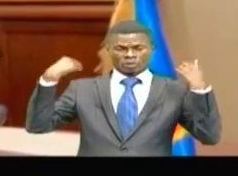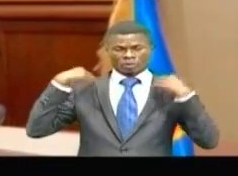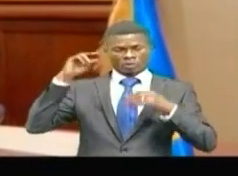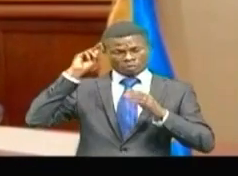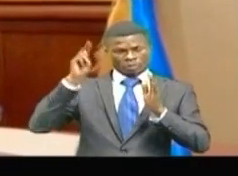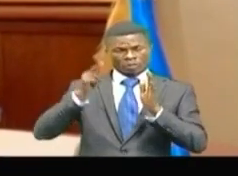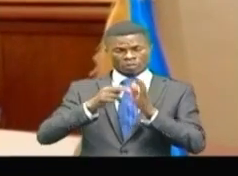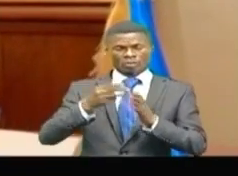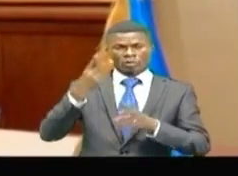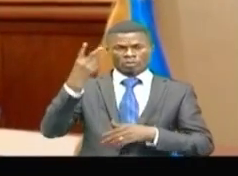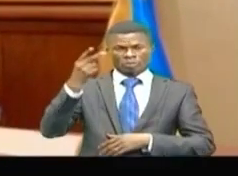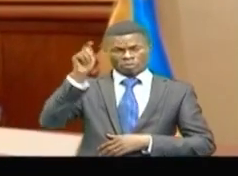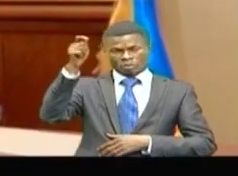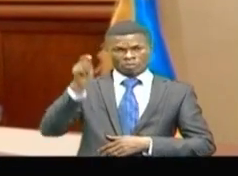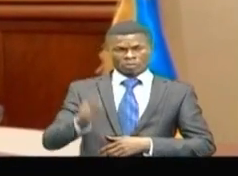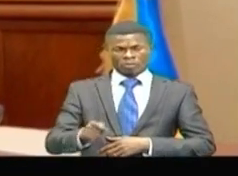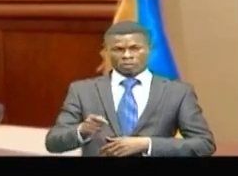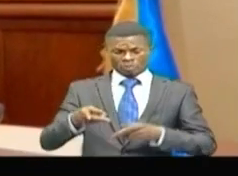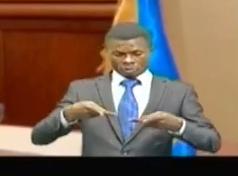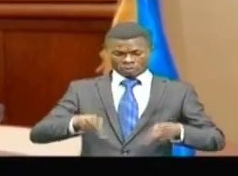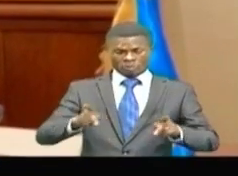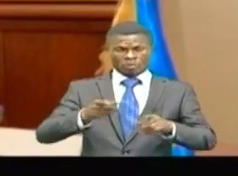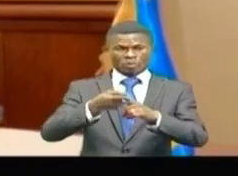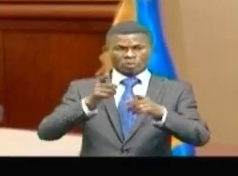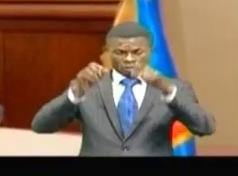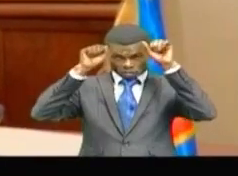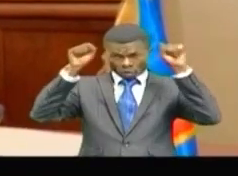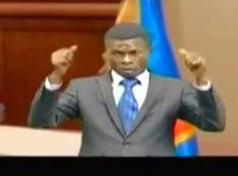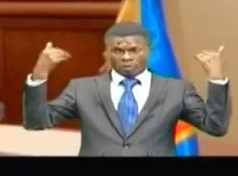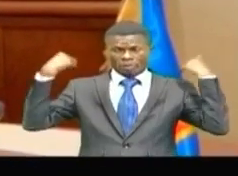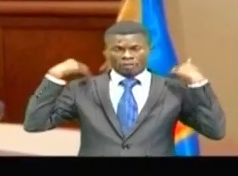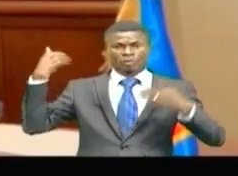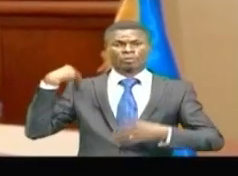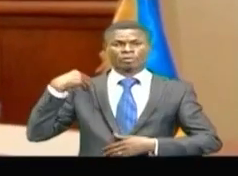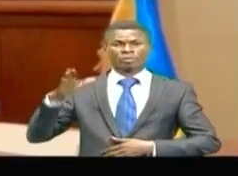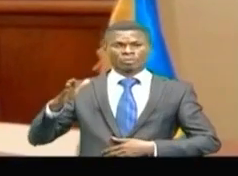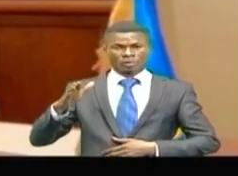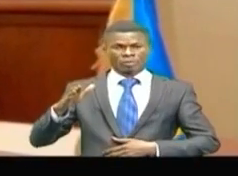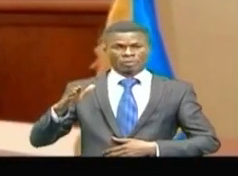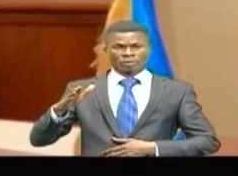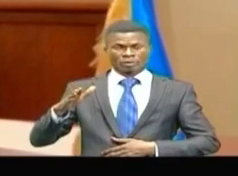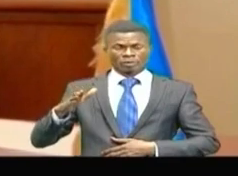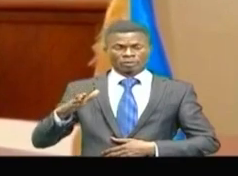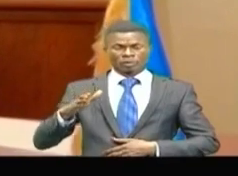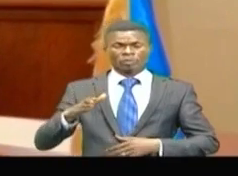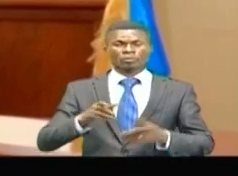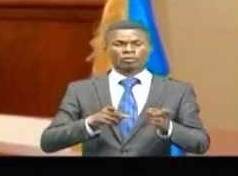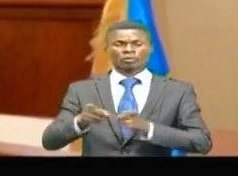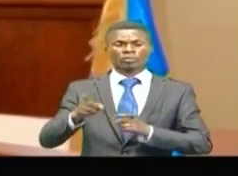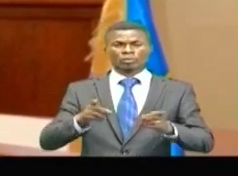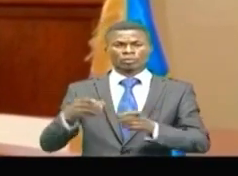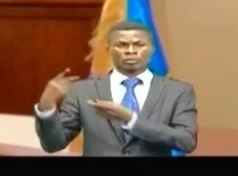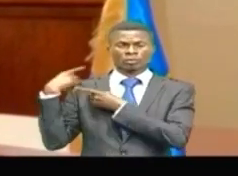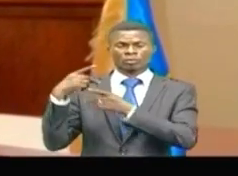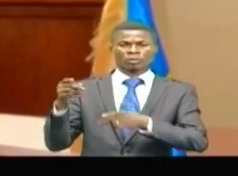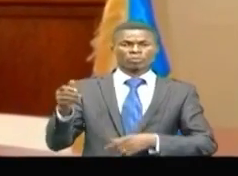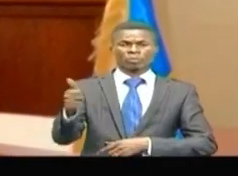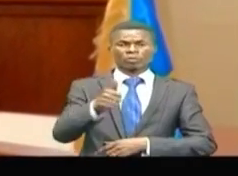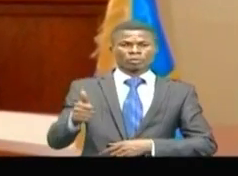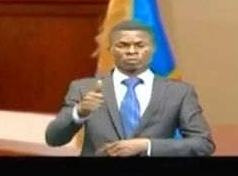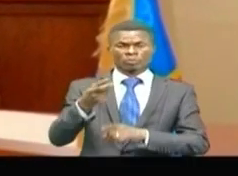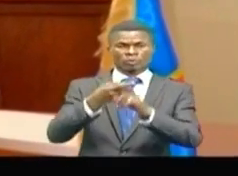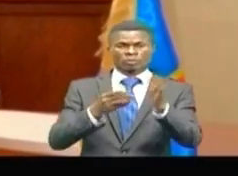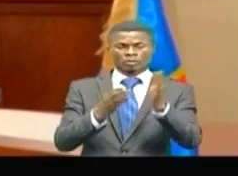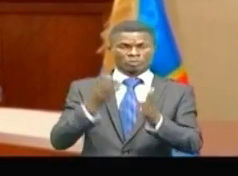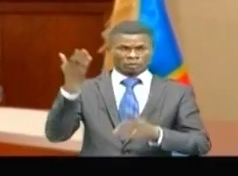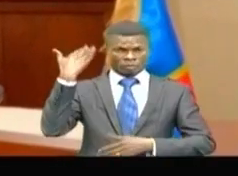ministres que sur instruction du Président de la République, chef de l'État, il conduit depuis le 21 septembre dernier une